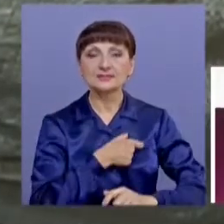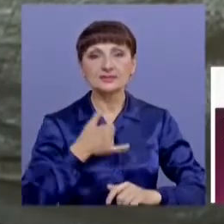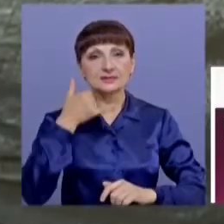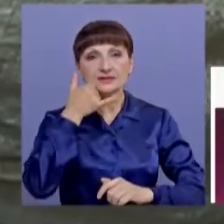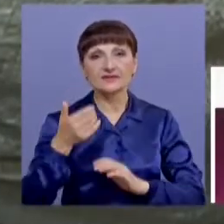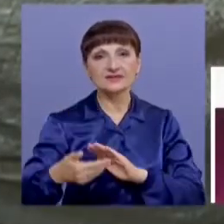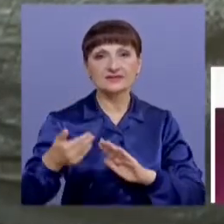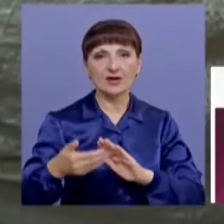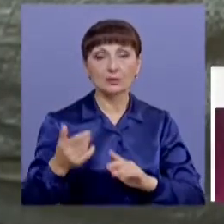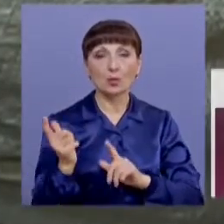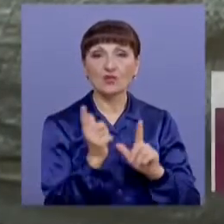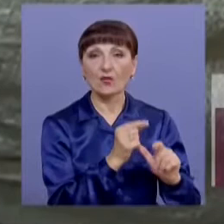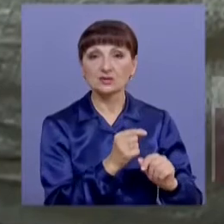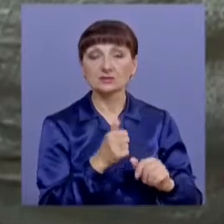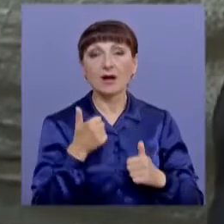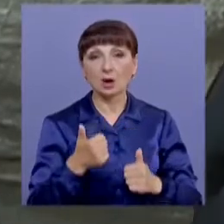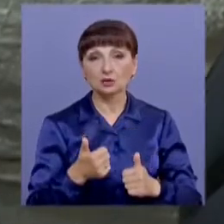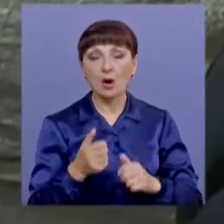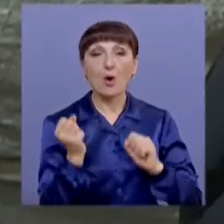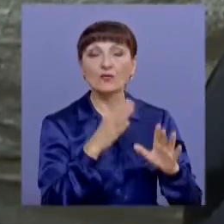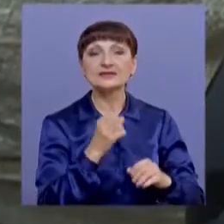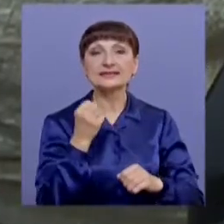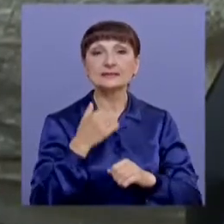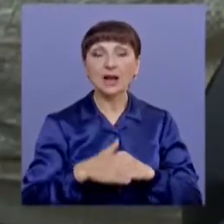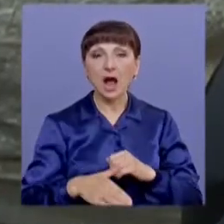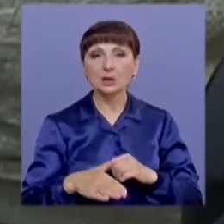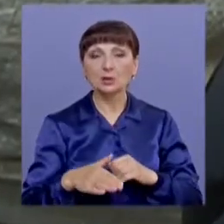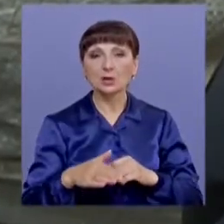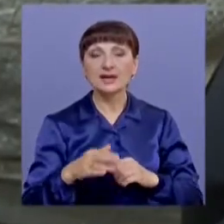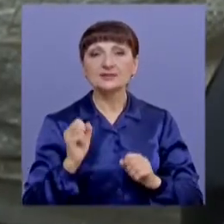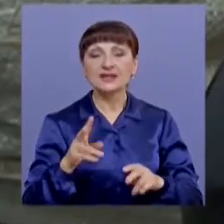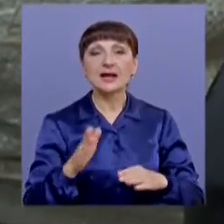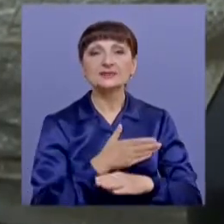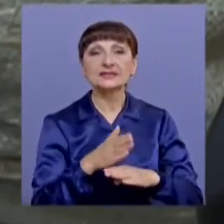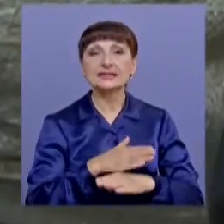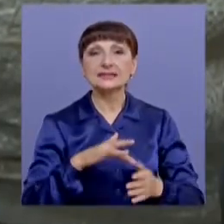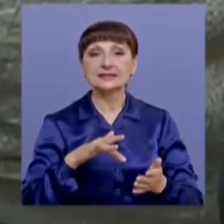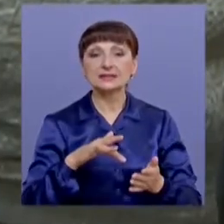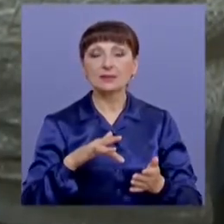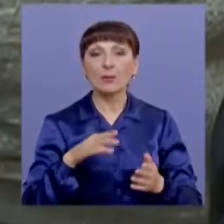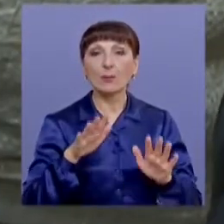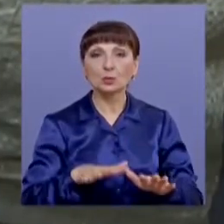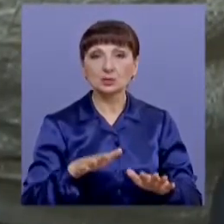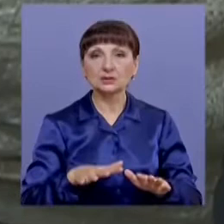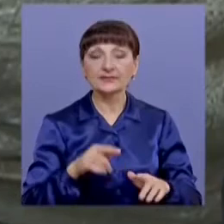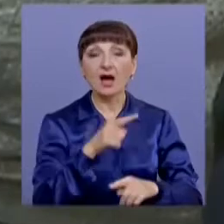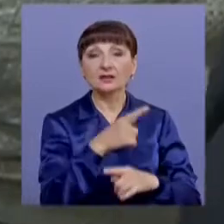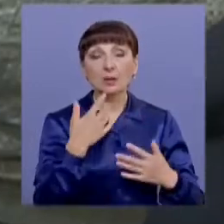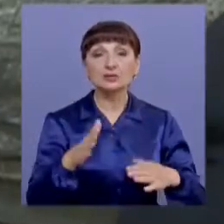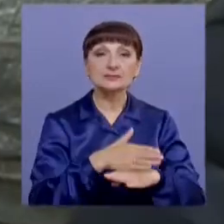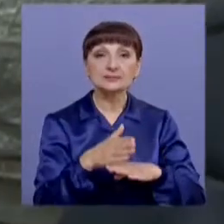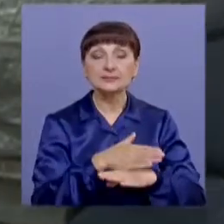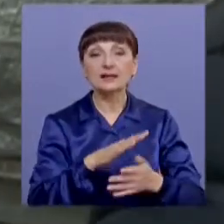машину, увозят. Это да, хорошо. Увозят на центральную, на распределительный центр, в смысле пункт, вот, а там